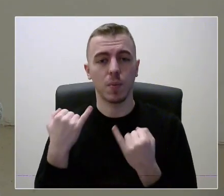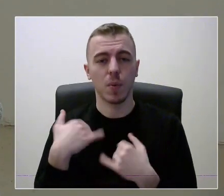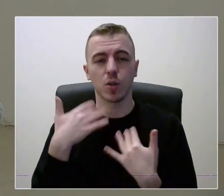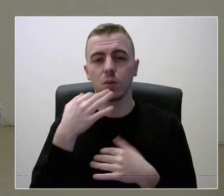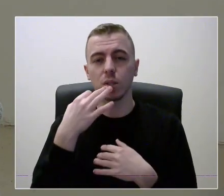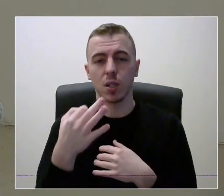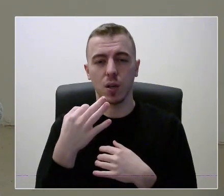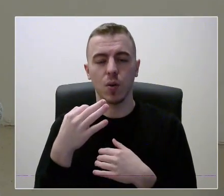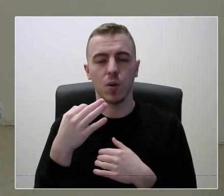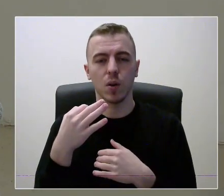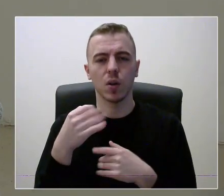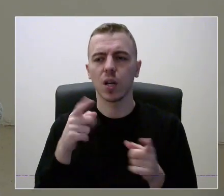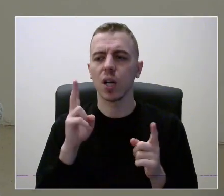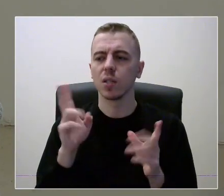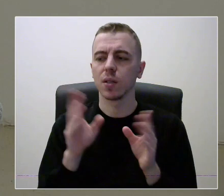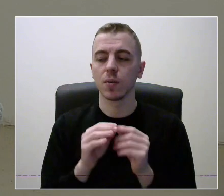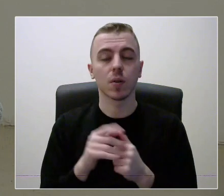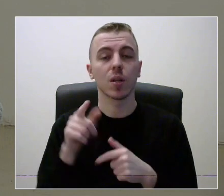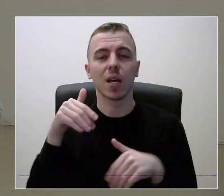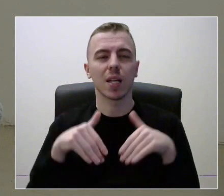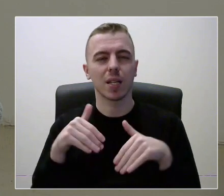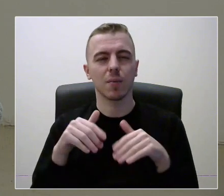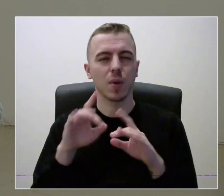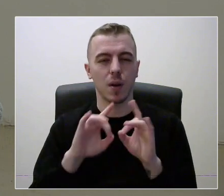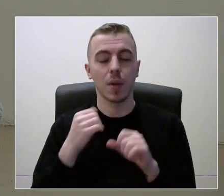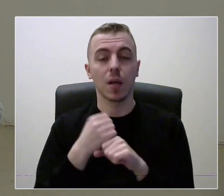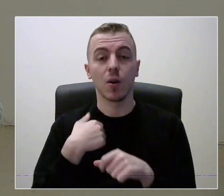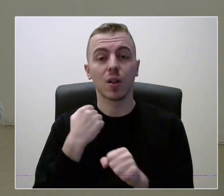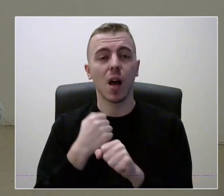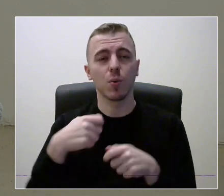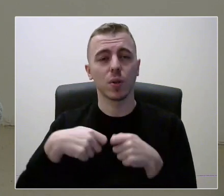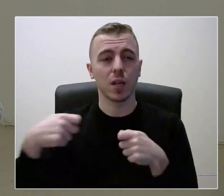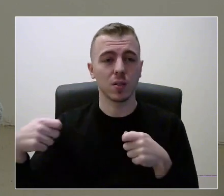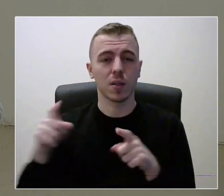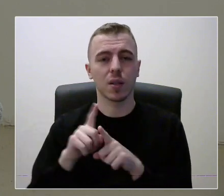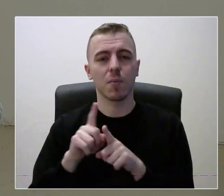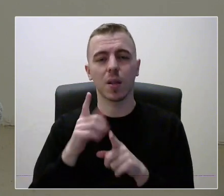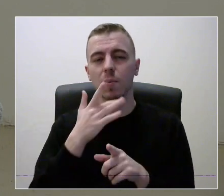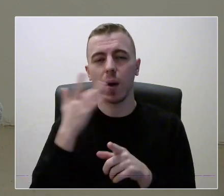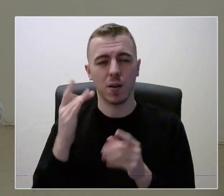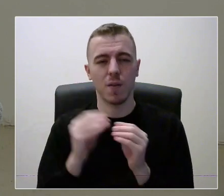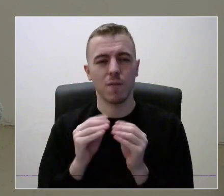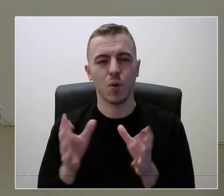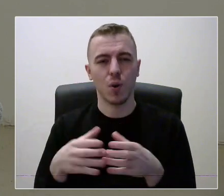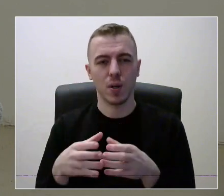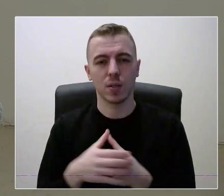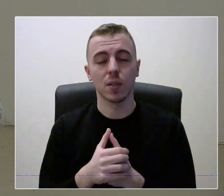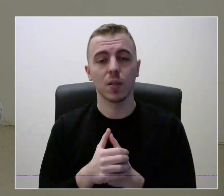visą rinkiminę kompaniją už darbų testinumą ir už koalicijos testinumą. Tai? Tai